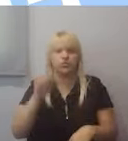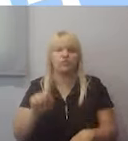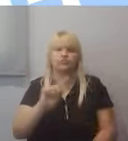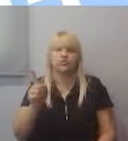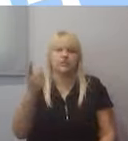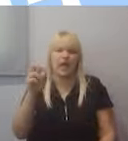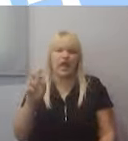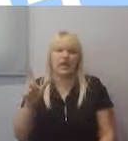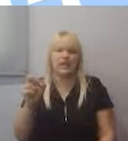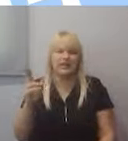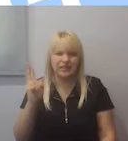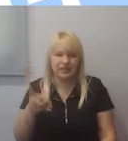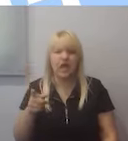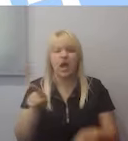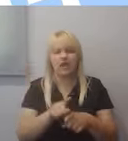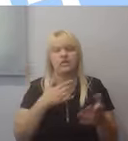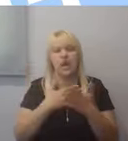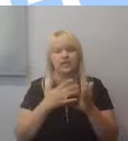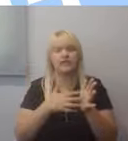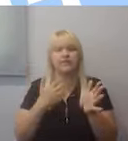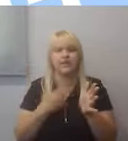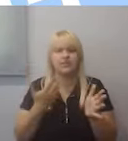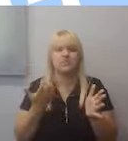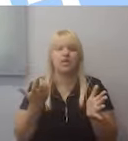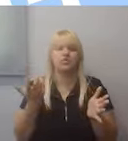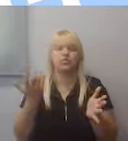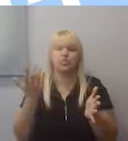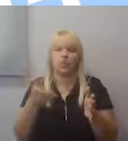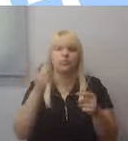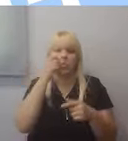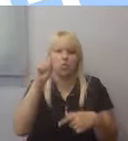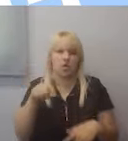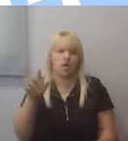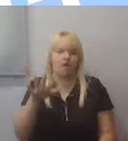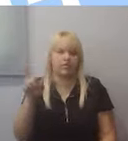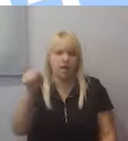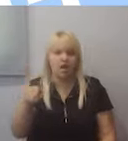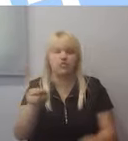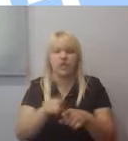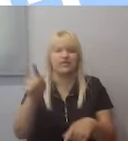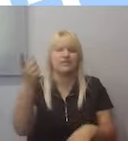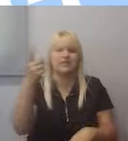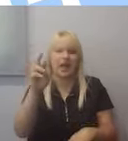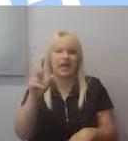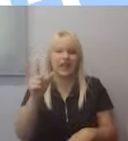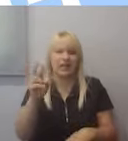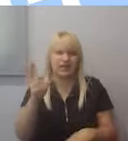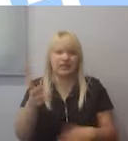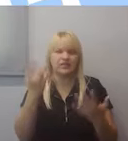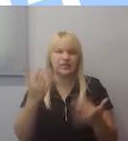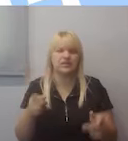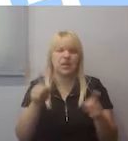tiek izmantots tātad ukrainā un starlink risinājumi ir pieejami tātad